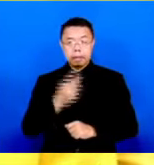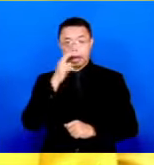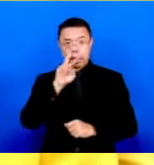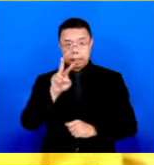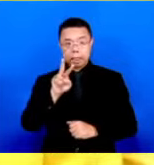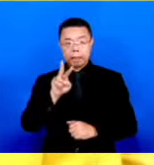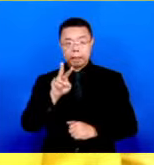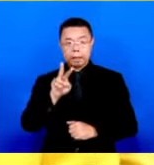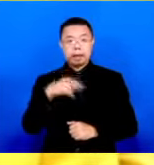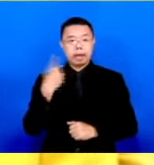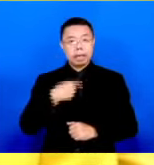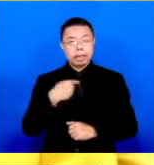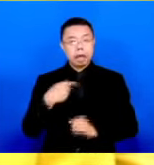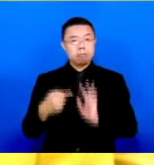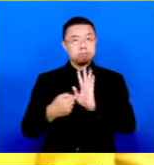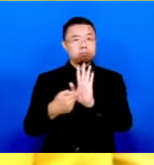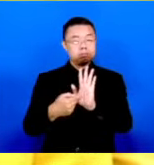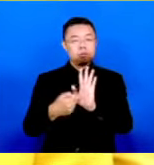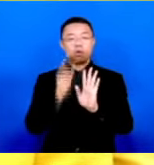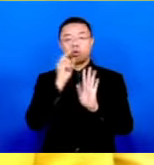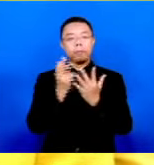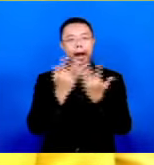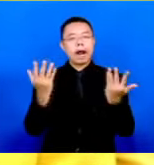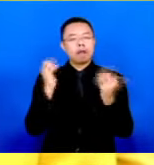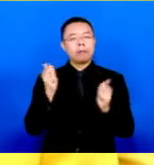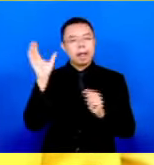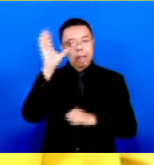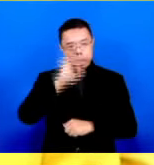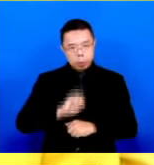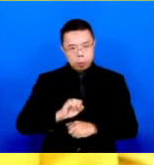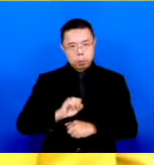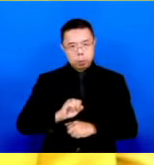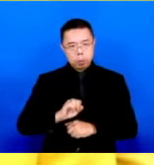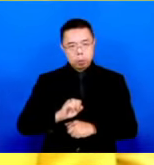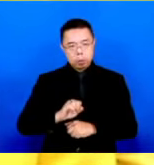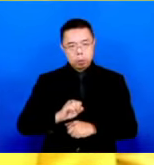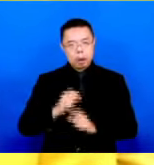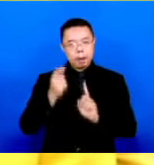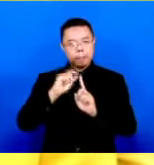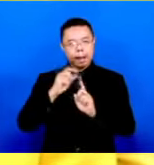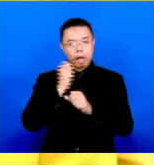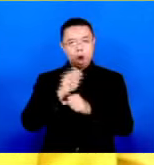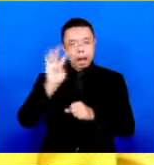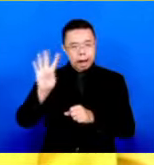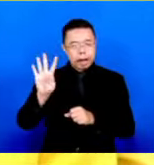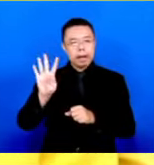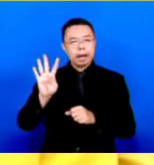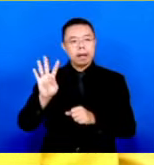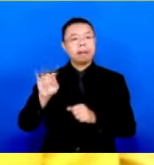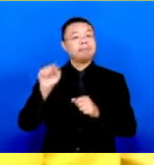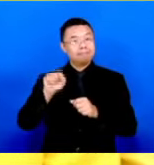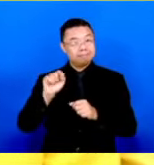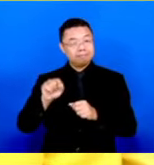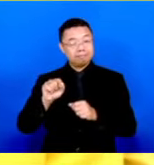lihat, kita tampilkan kepada publik bahwa Partai Golkar